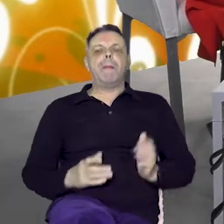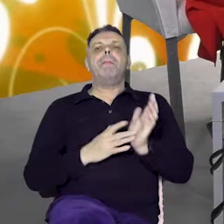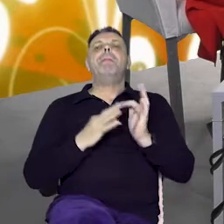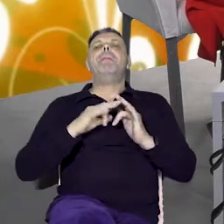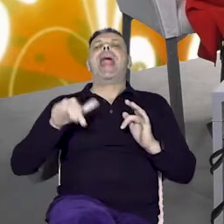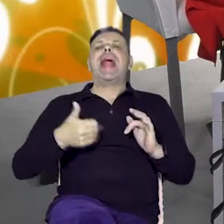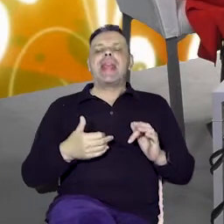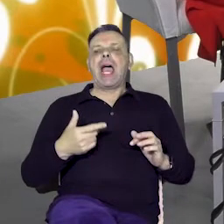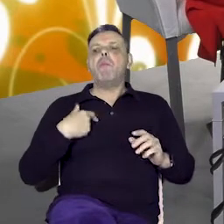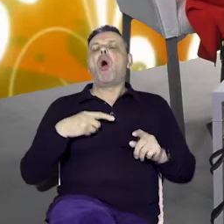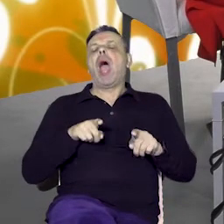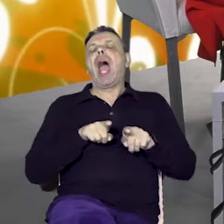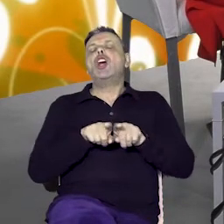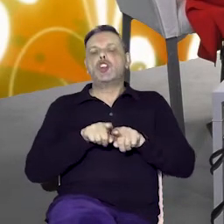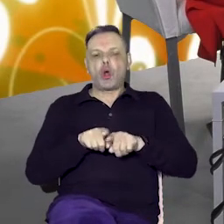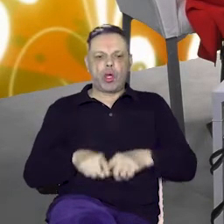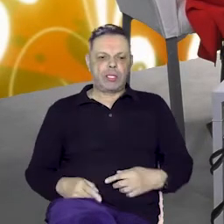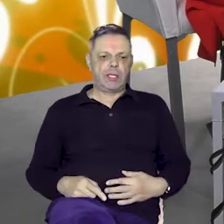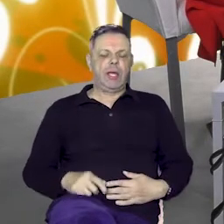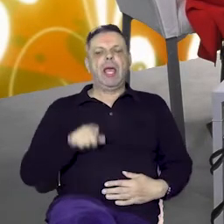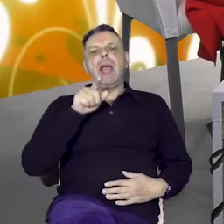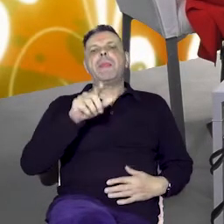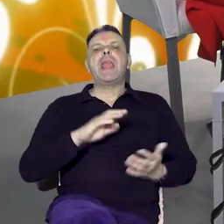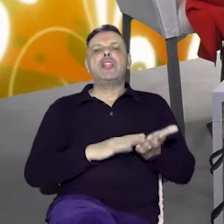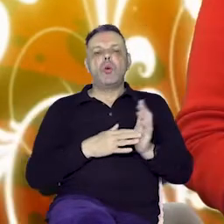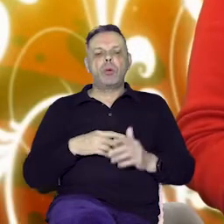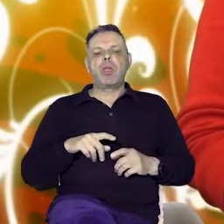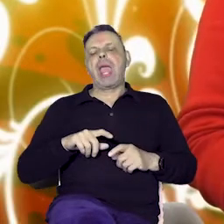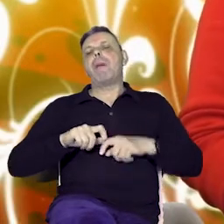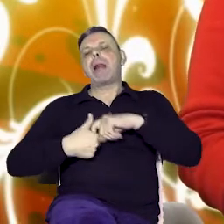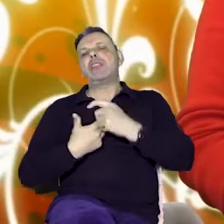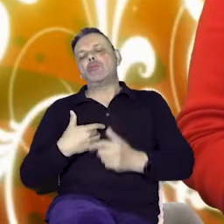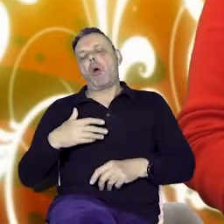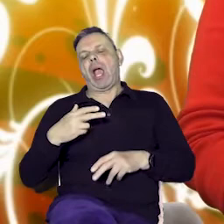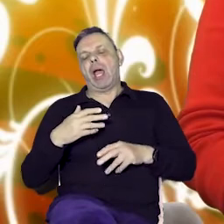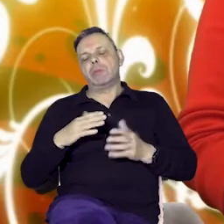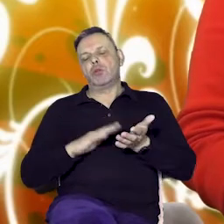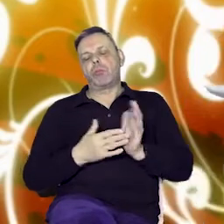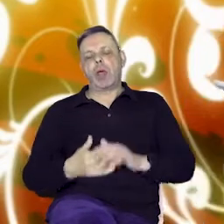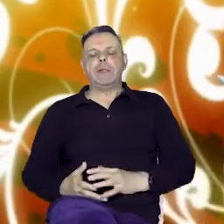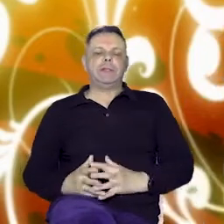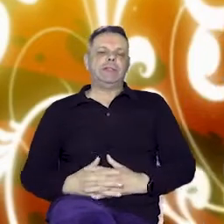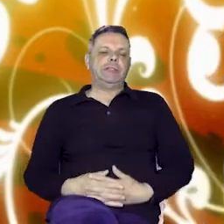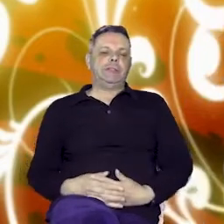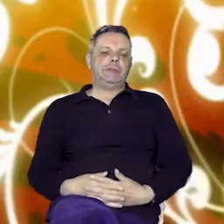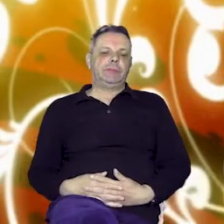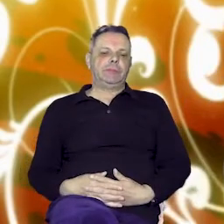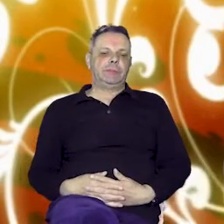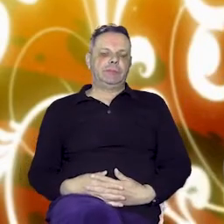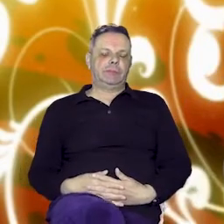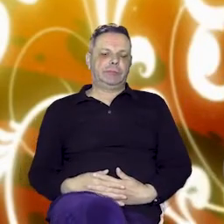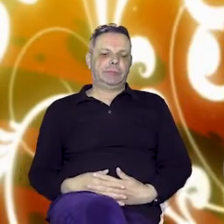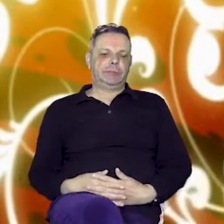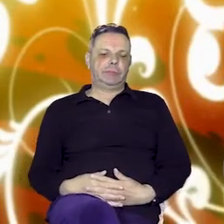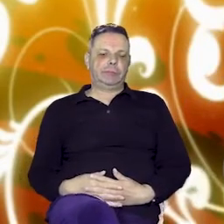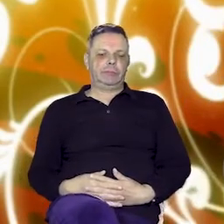u stvari šugorica. Njen suprug je bratić mog supruga. Da, eto. Mislila sam i šugoricu od